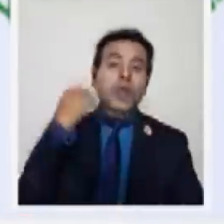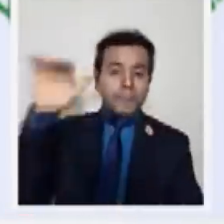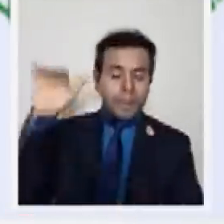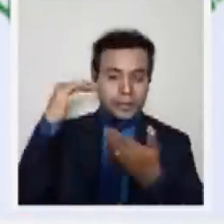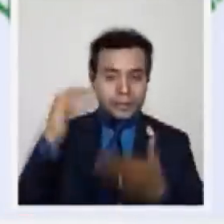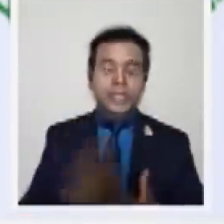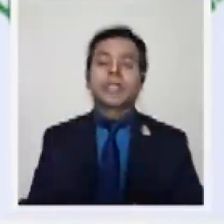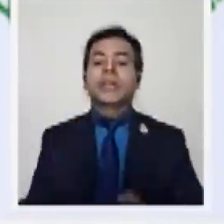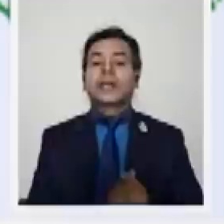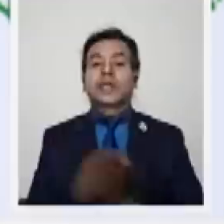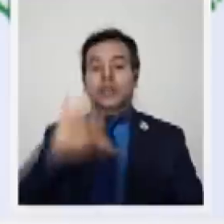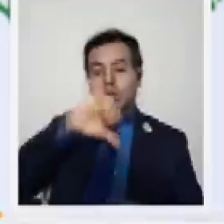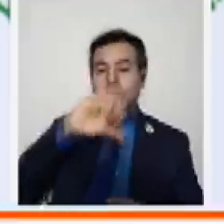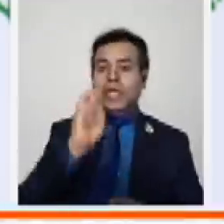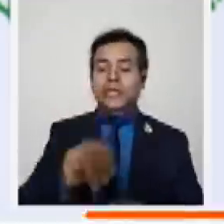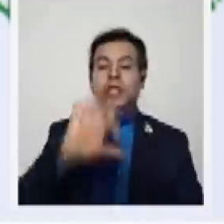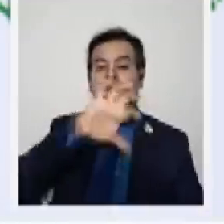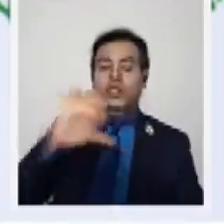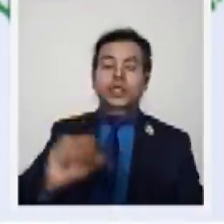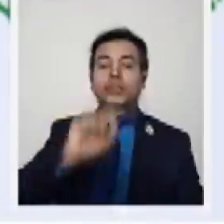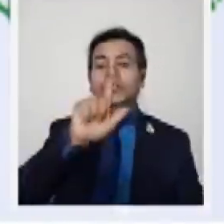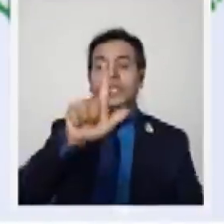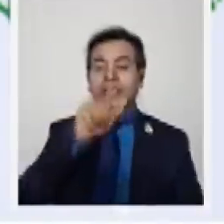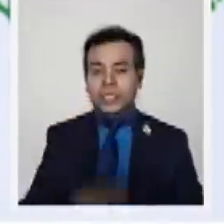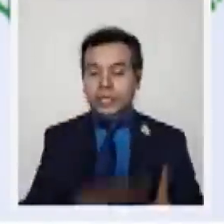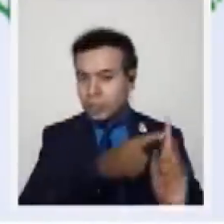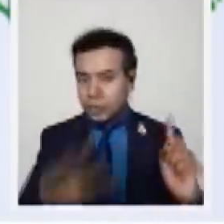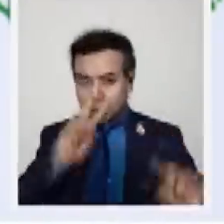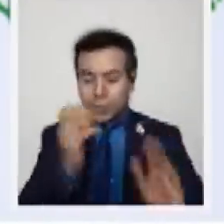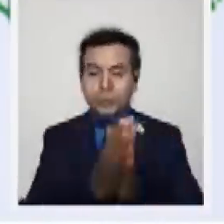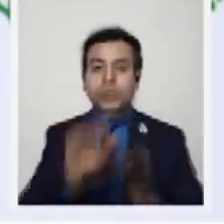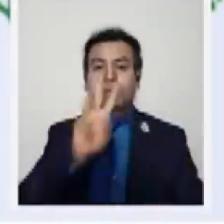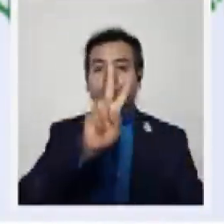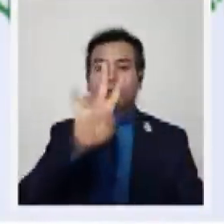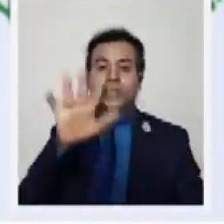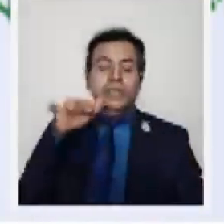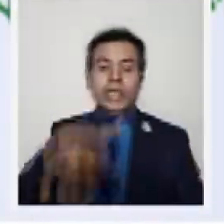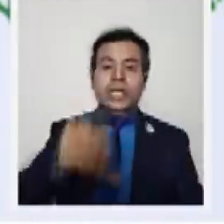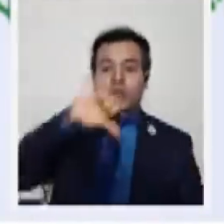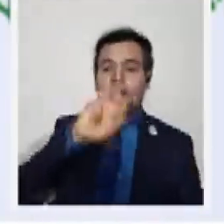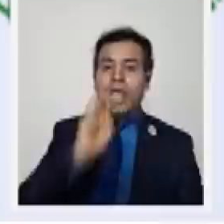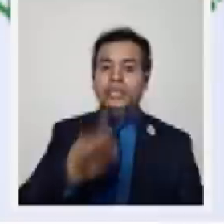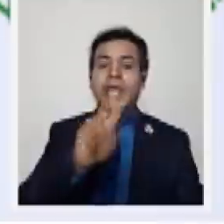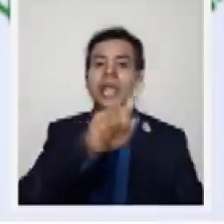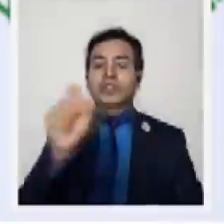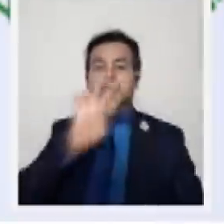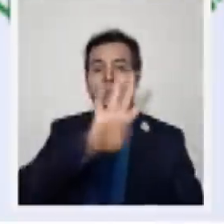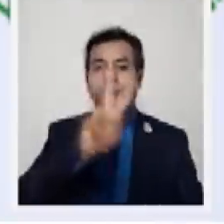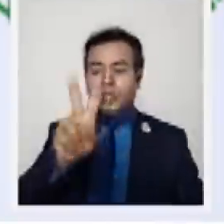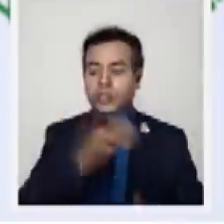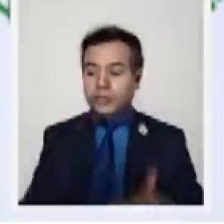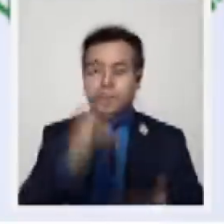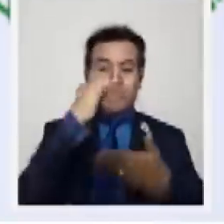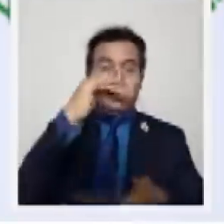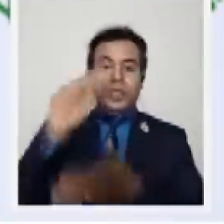ব্যক্তিগত সুরক্ষা সামগ্রী কেন্দ্রীয় ঔষধাগার থেকে প্রাপ্ত তথ্য সংগ্রহ হয়েছে গত 24 ঘন্টায় 9,960টি, এ পর্যন্ত